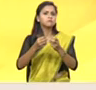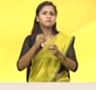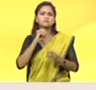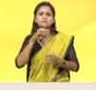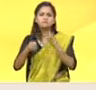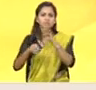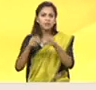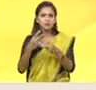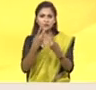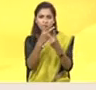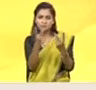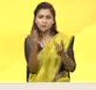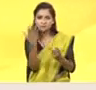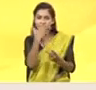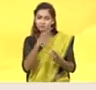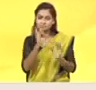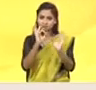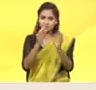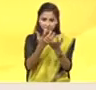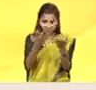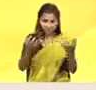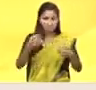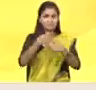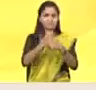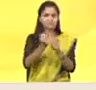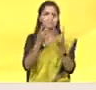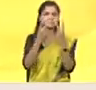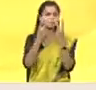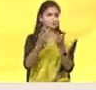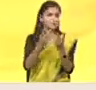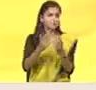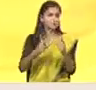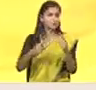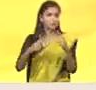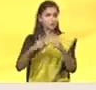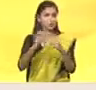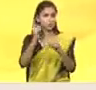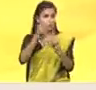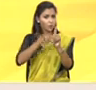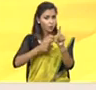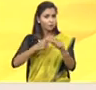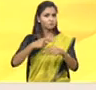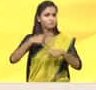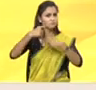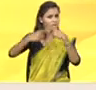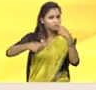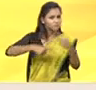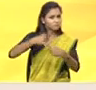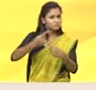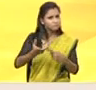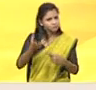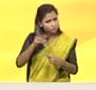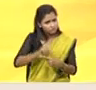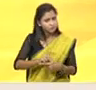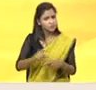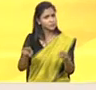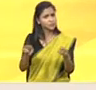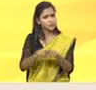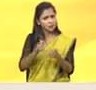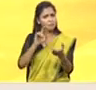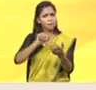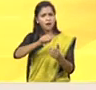खूबसूरत चीजें बनाते हैं। साथियों, टॉय रिसाइकलिंग भी ऐसा ही एक और क्षेत्र